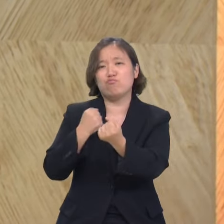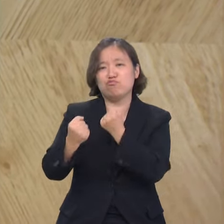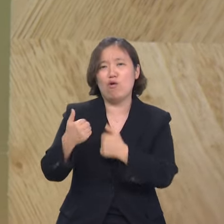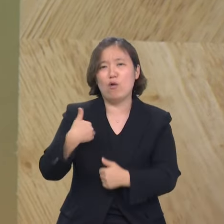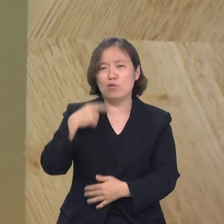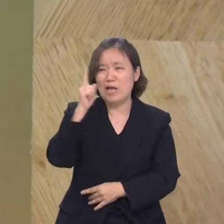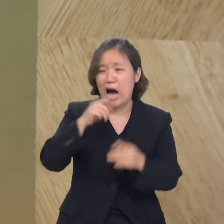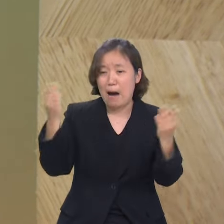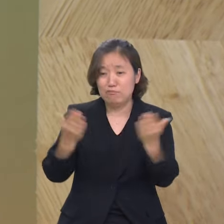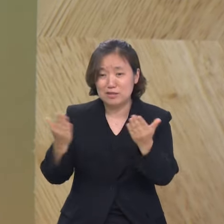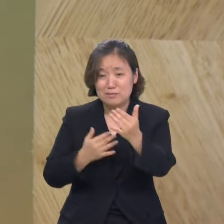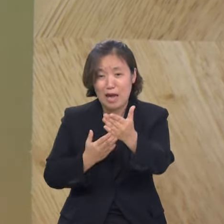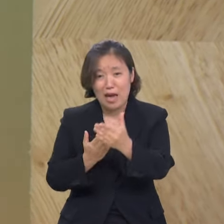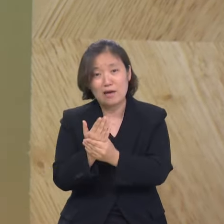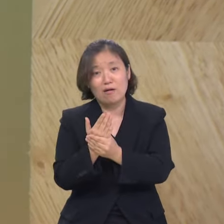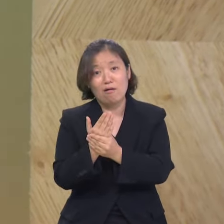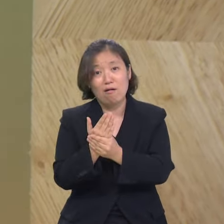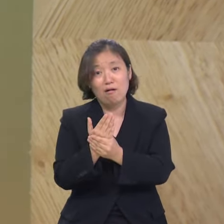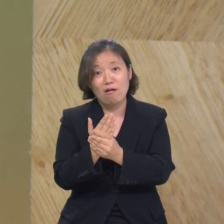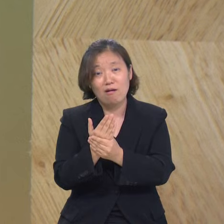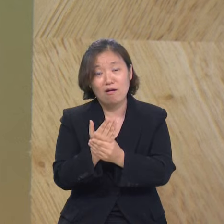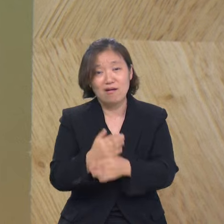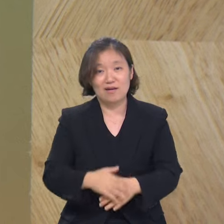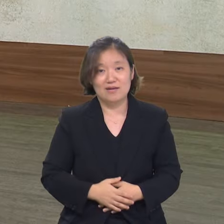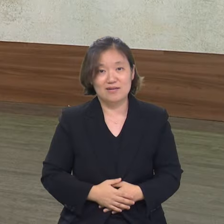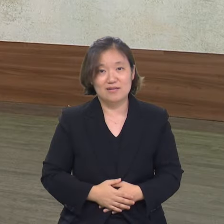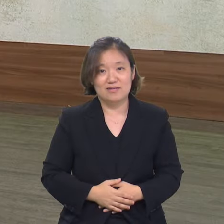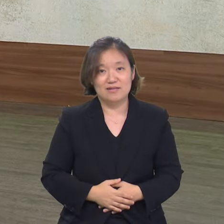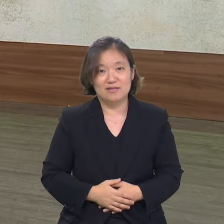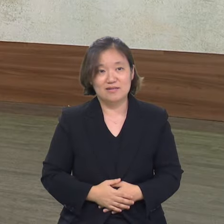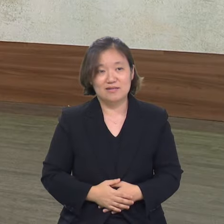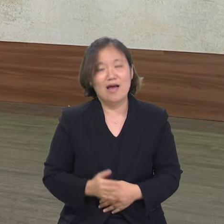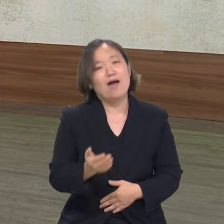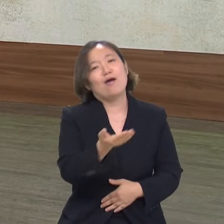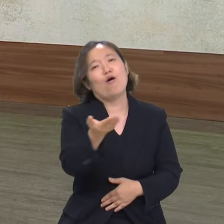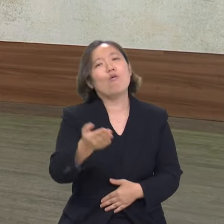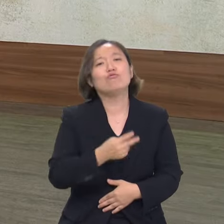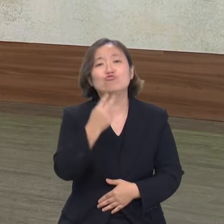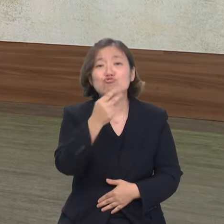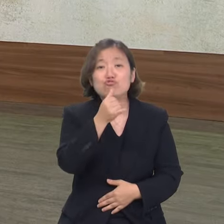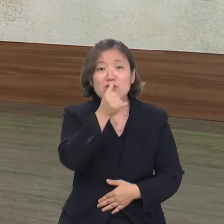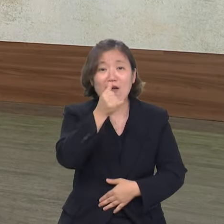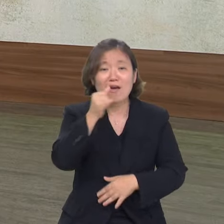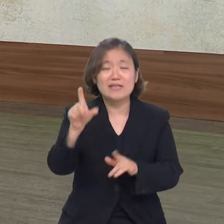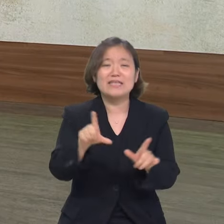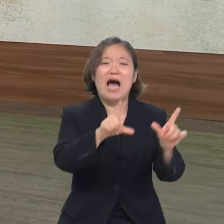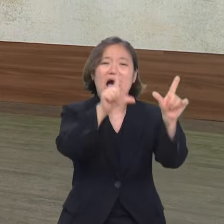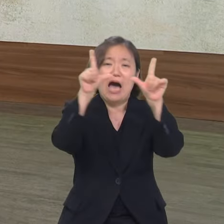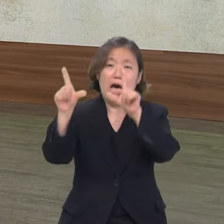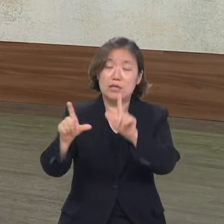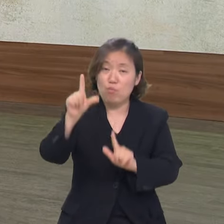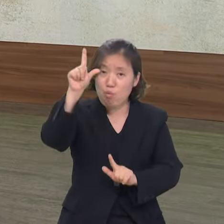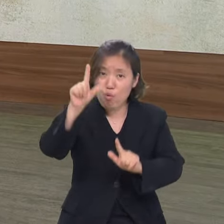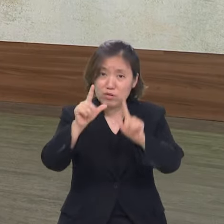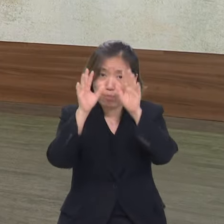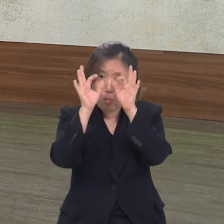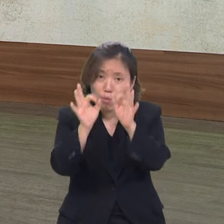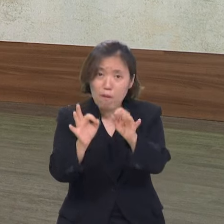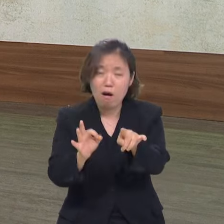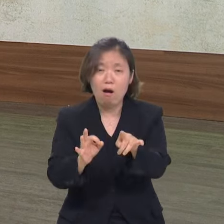정말 그런 어떤 실험과 역경을 만날 때도 있고 정말 우리 중생들 살아가는 모습을 보면 똑같이